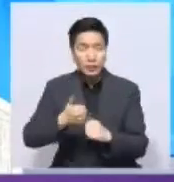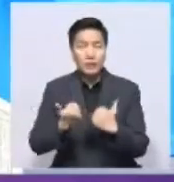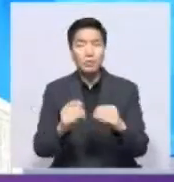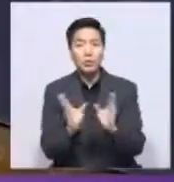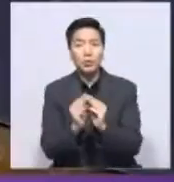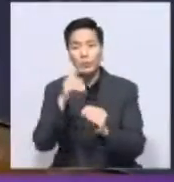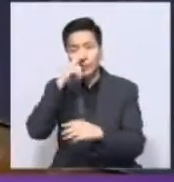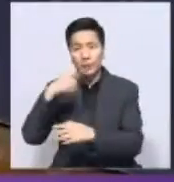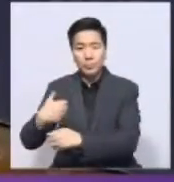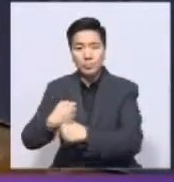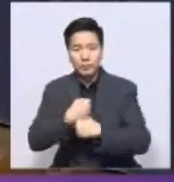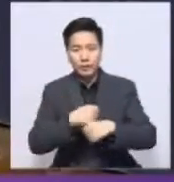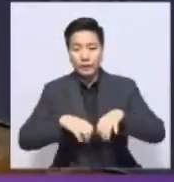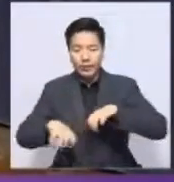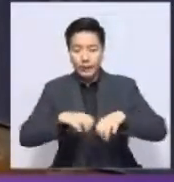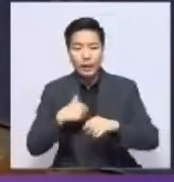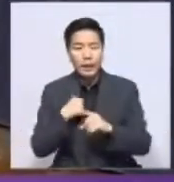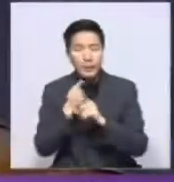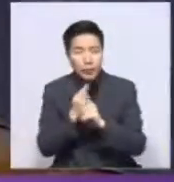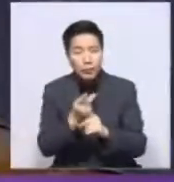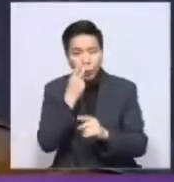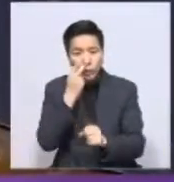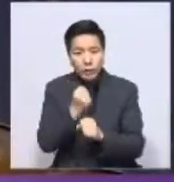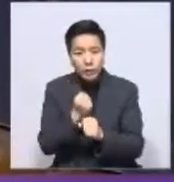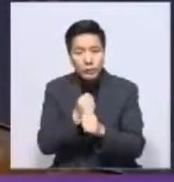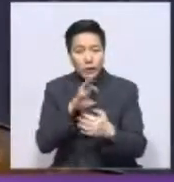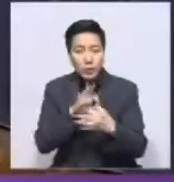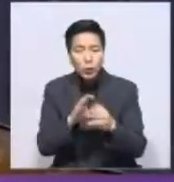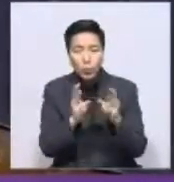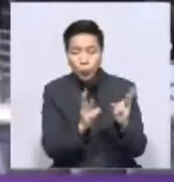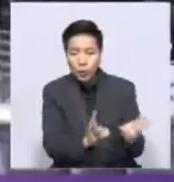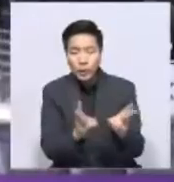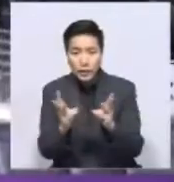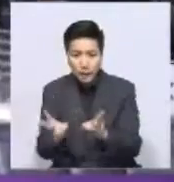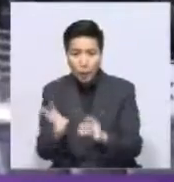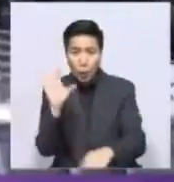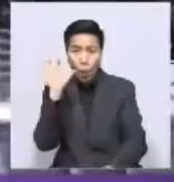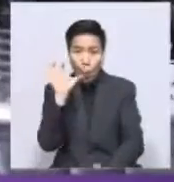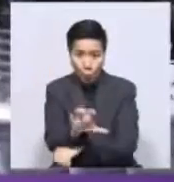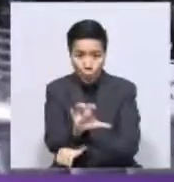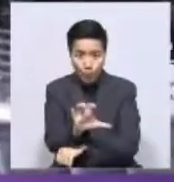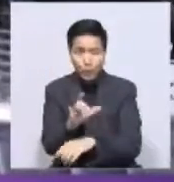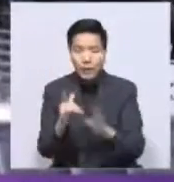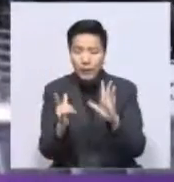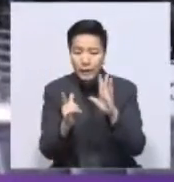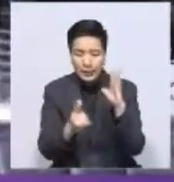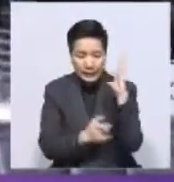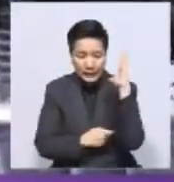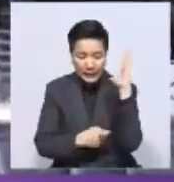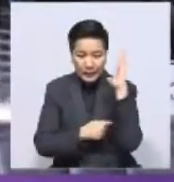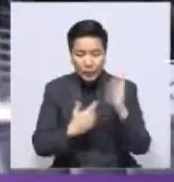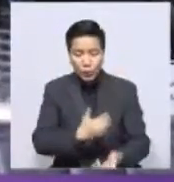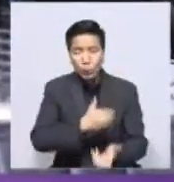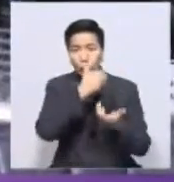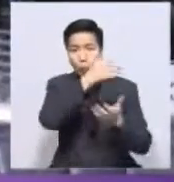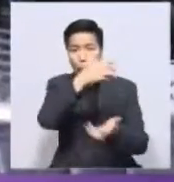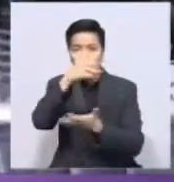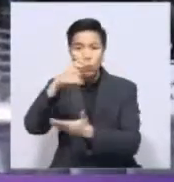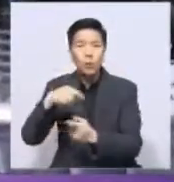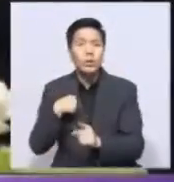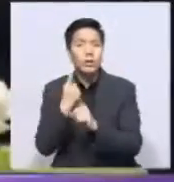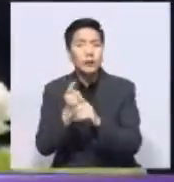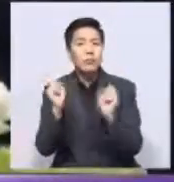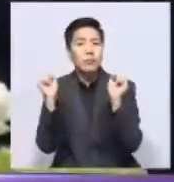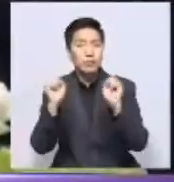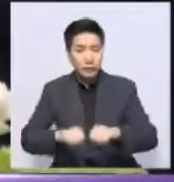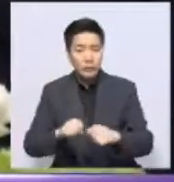มซึ่งไทยเป็นเจ้าภาพได้มีการติดตามความก้าวหน้ามาตรการความควบคุมปริมาณการส่งออกยางพาราภายใต้ข้อตกล